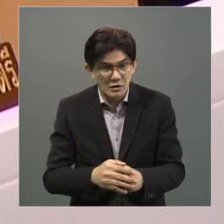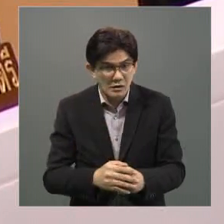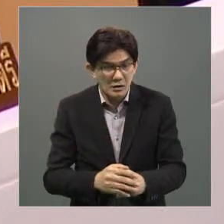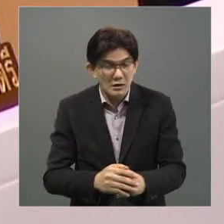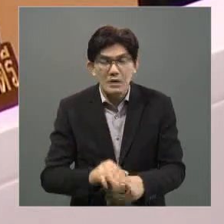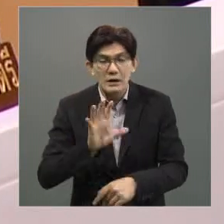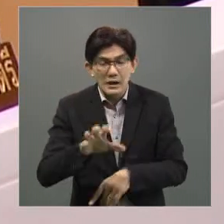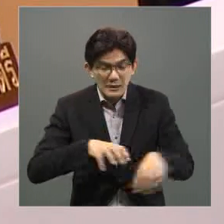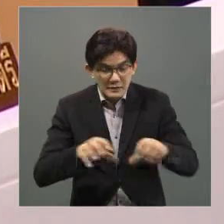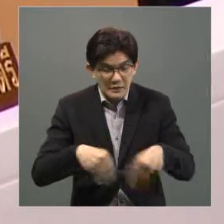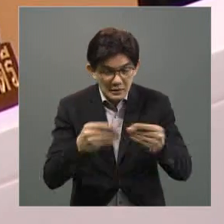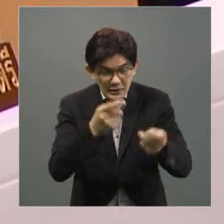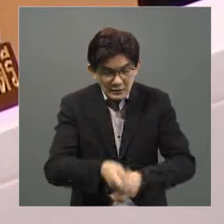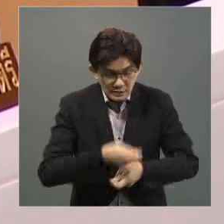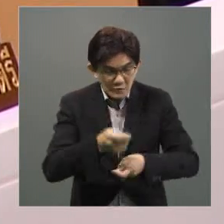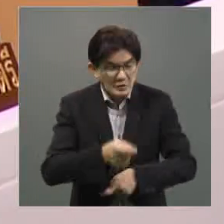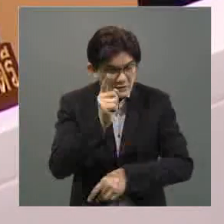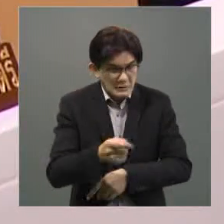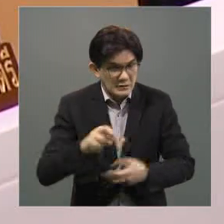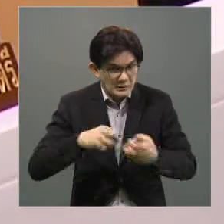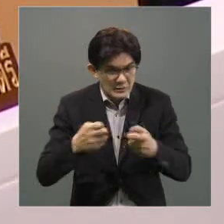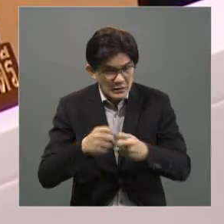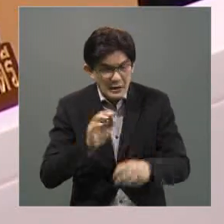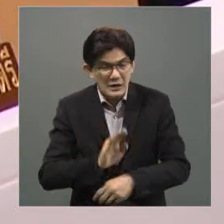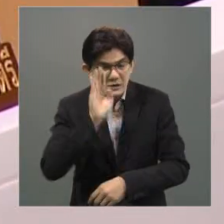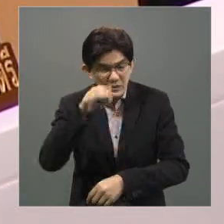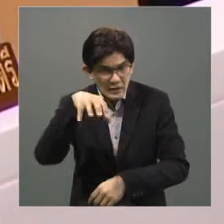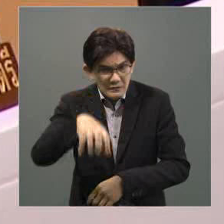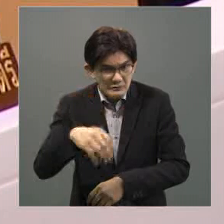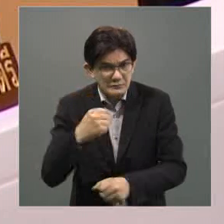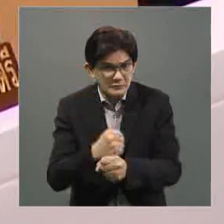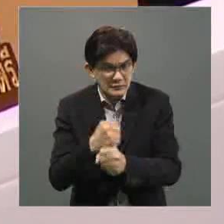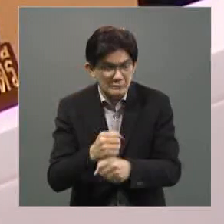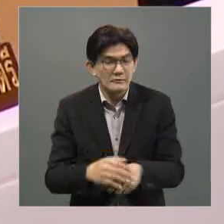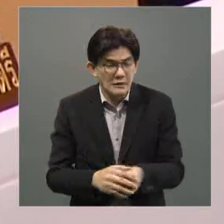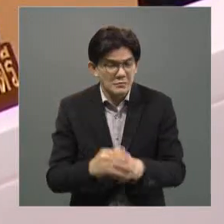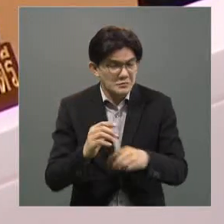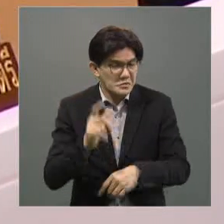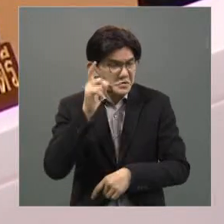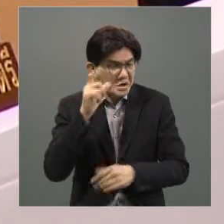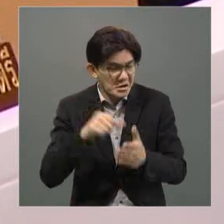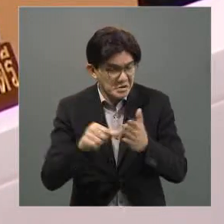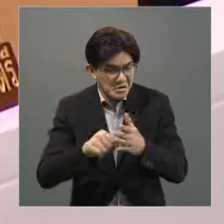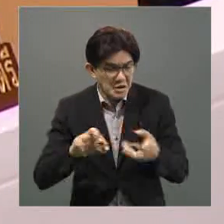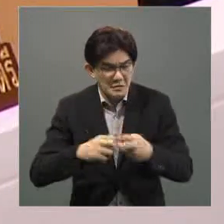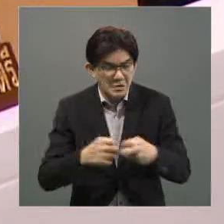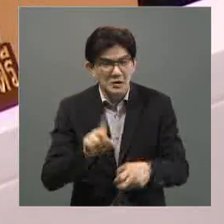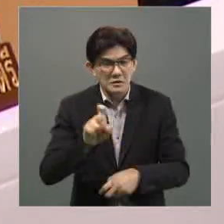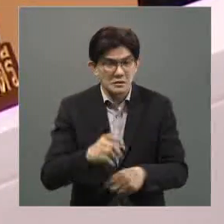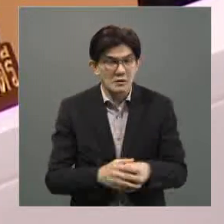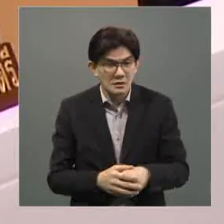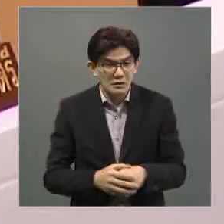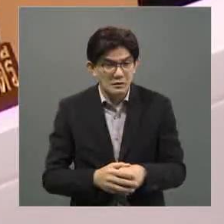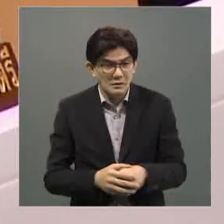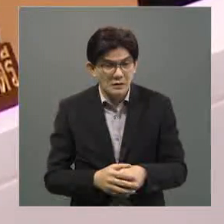รทำกินเด็ดขาดปัญหาเรื่องช้างที่พี่น้องถามเนี่ยเป็นเรื่องใหญ่ยังแก้ไม่ได้เลยแล้วคุณ